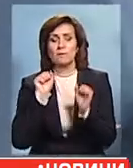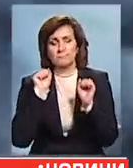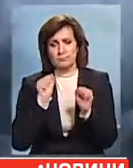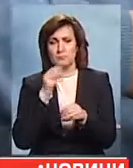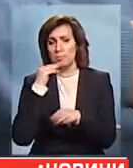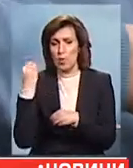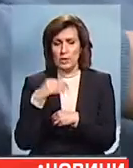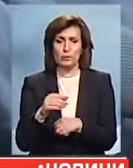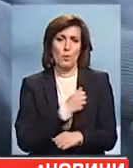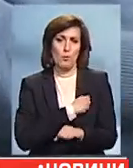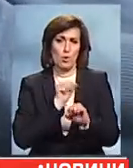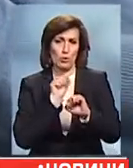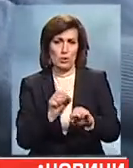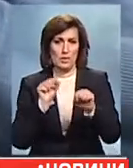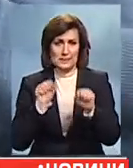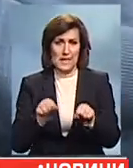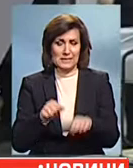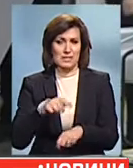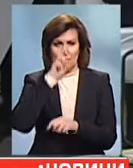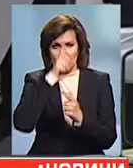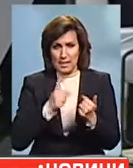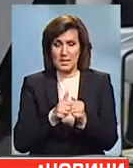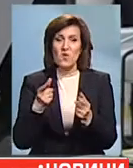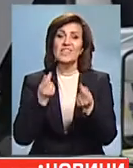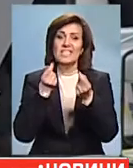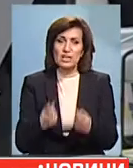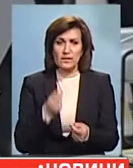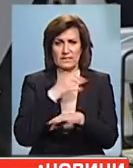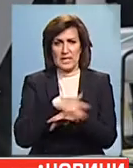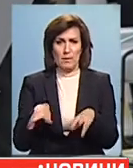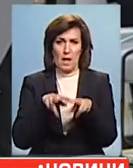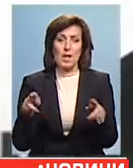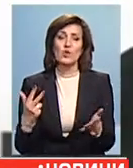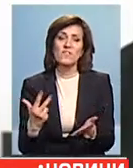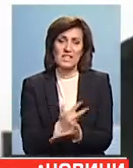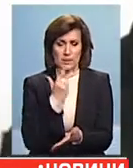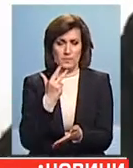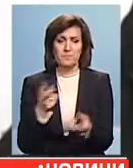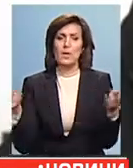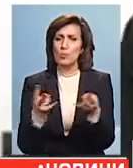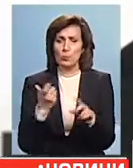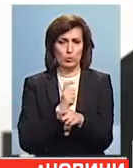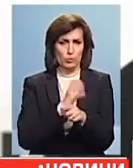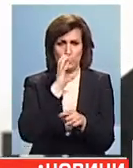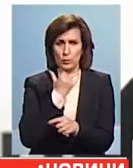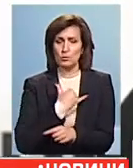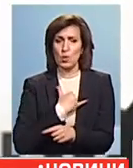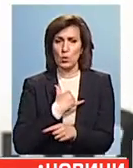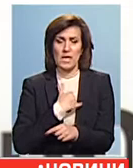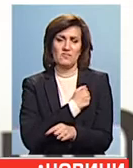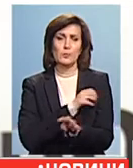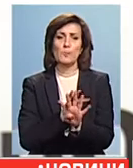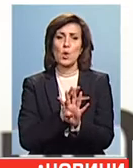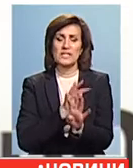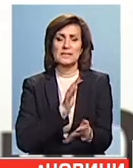значно поліпшити обороноздатність України. Крім того, вони дешевші за імпортні аналоги втричі. Попит дуже серйозний. У нас в Збройних